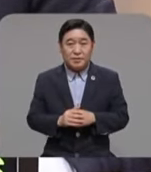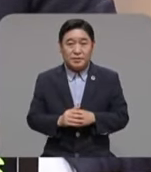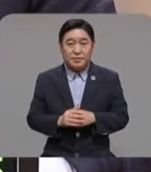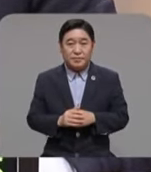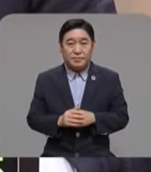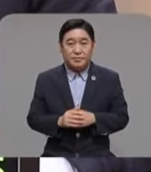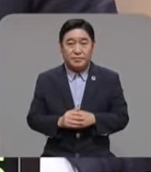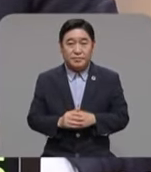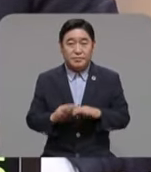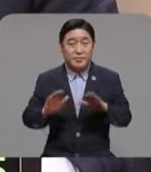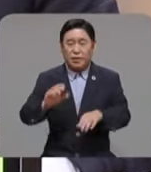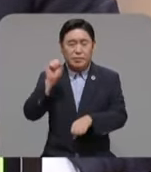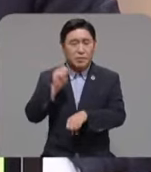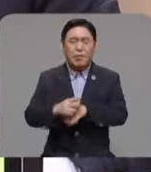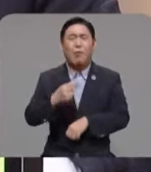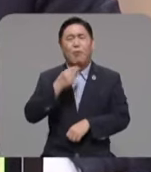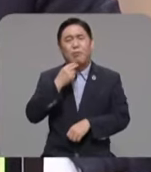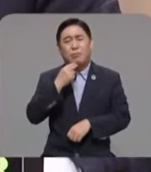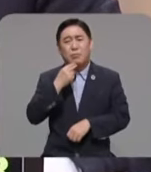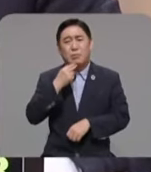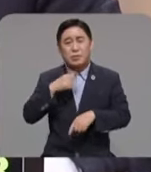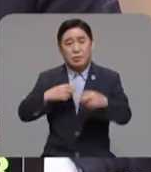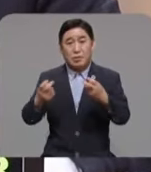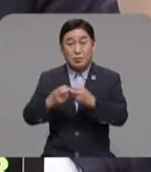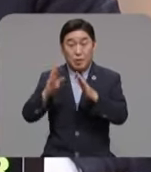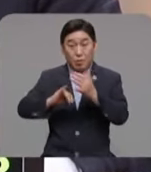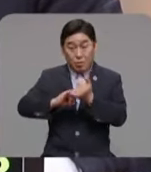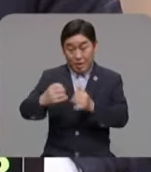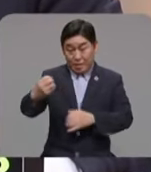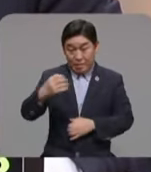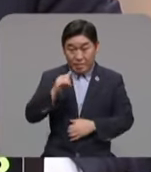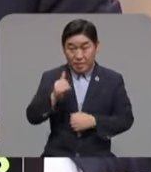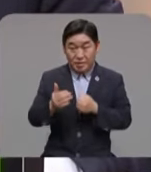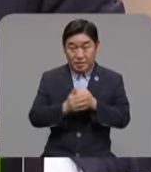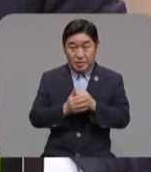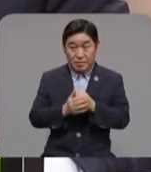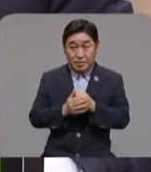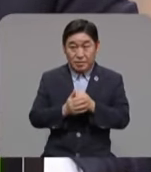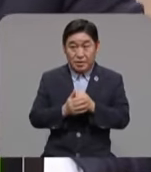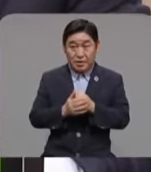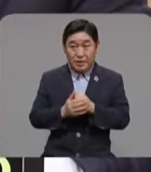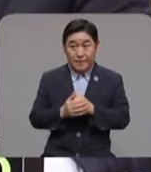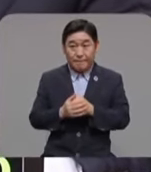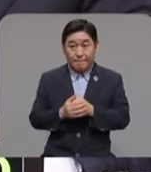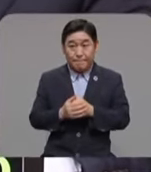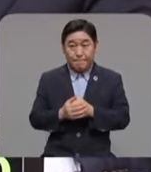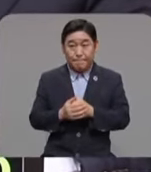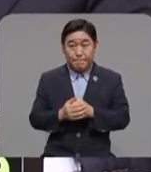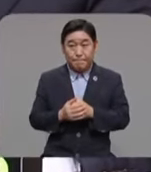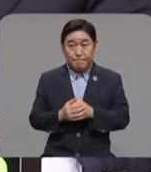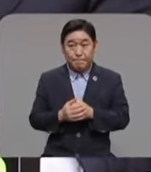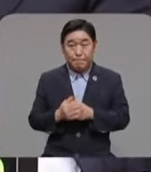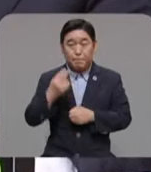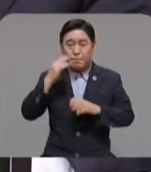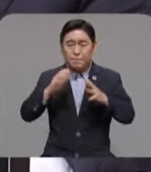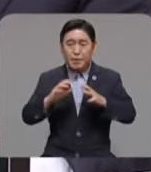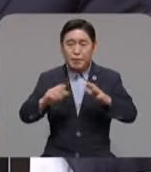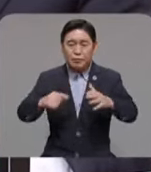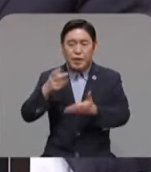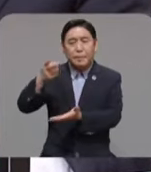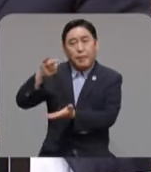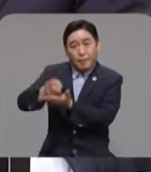뭐냐면 현실성이 없는 정책과 공약을 말씀하시기 때문에 아니, 그걸 왜 현실성이 없다고 생각하십니까? 이게 미국의